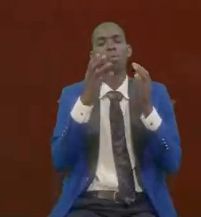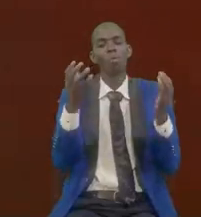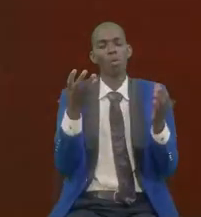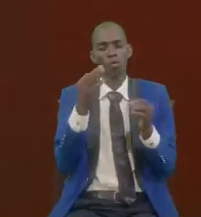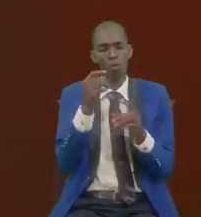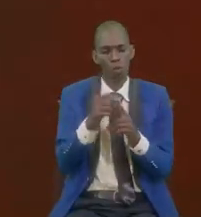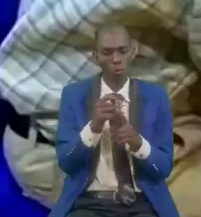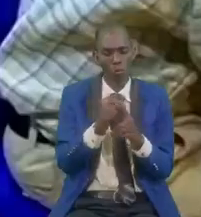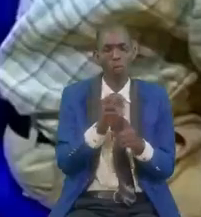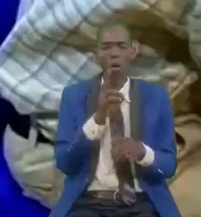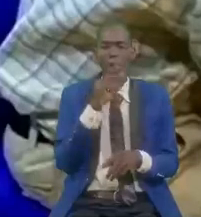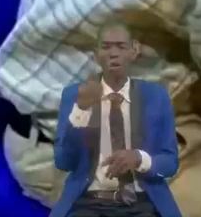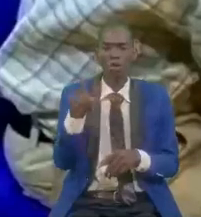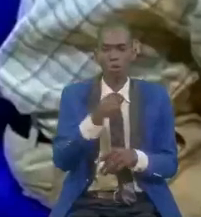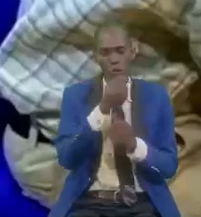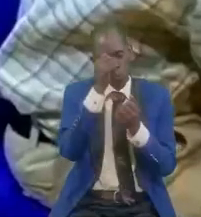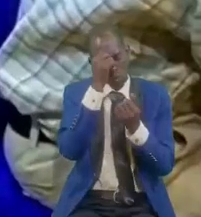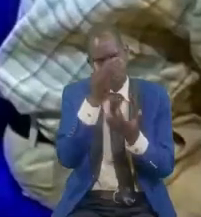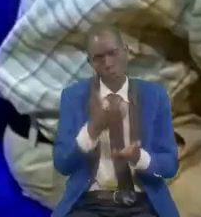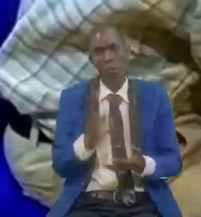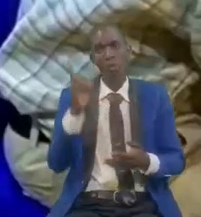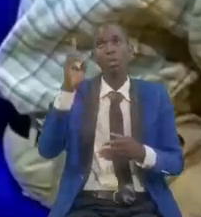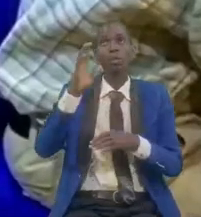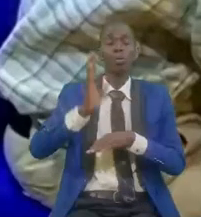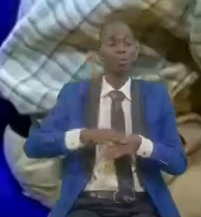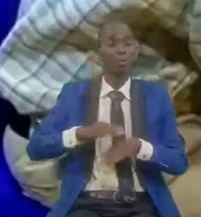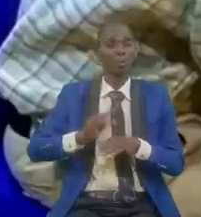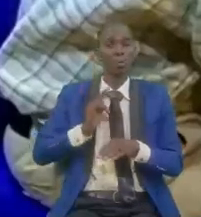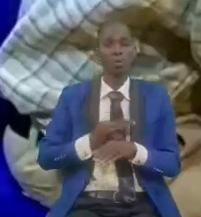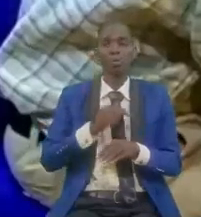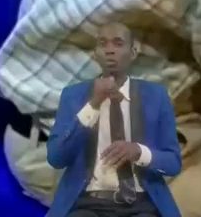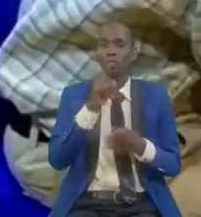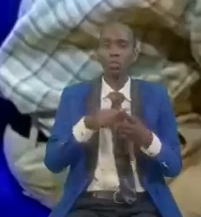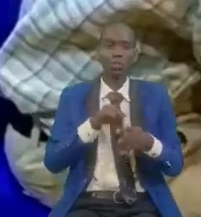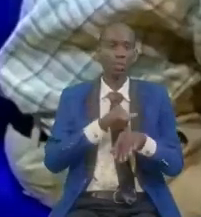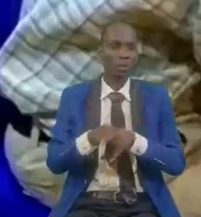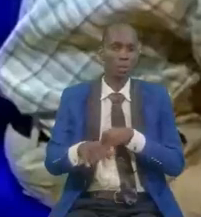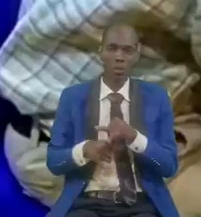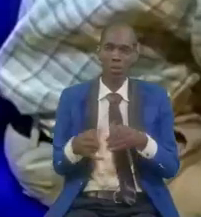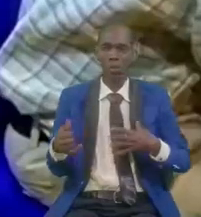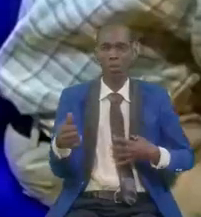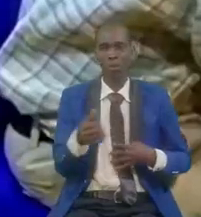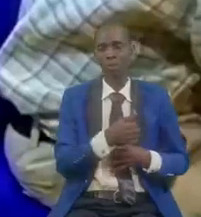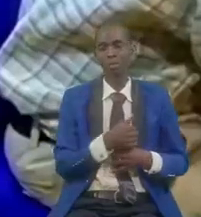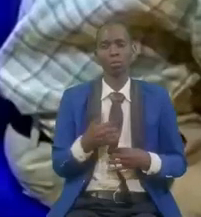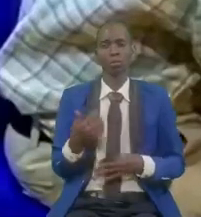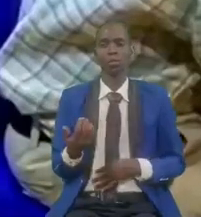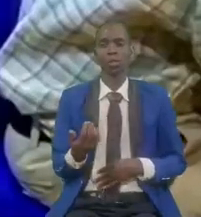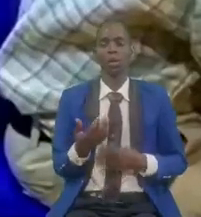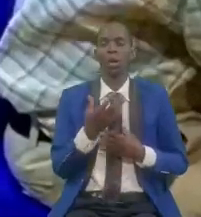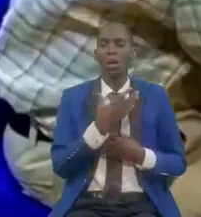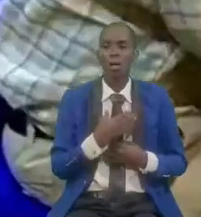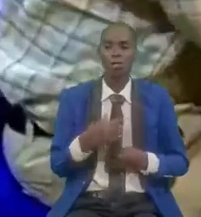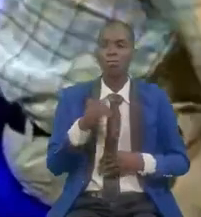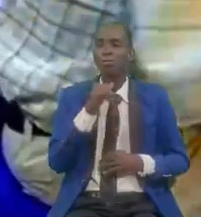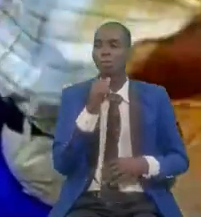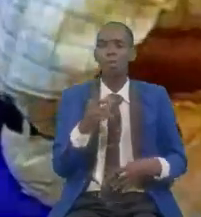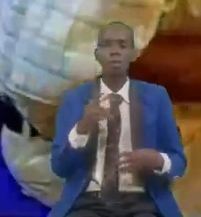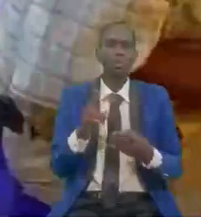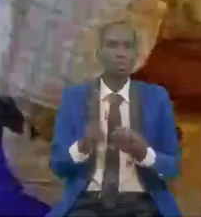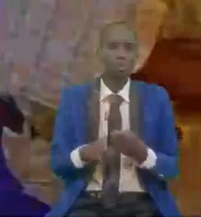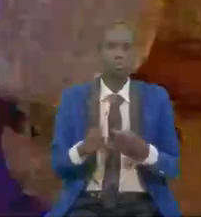combien pratiquons-nous la parole? Il veut que nous ne nous séduisions pas, que nous ne nous trompions pas.